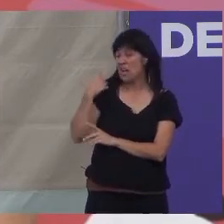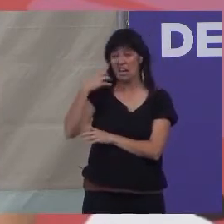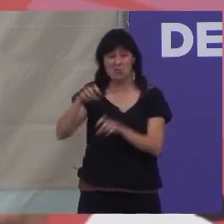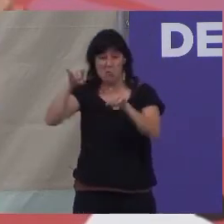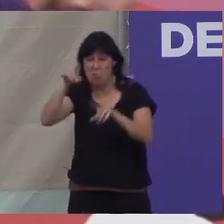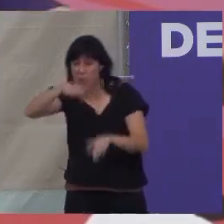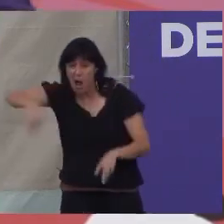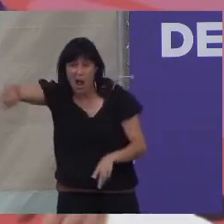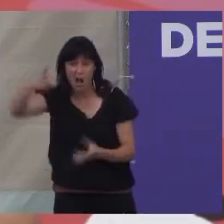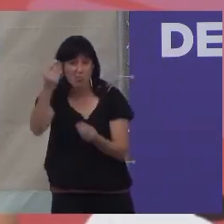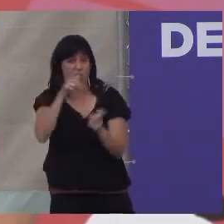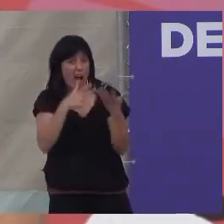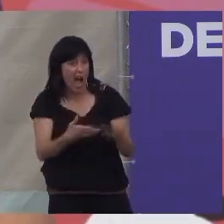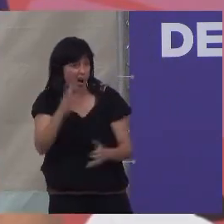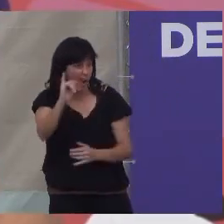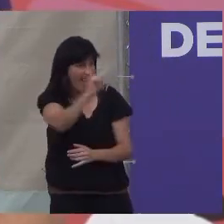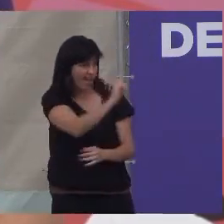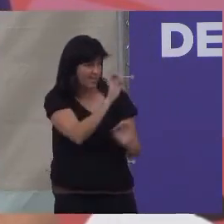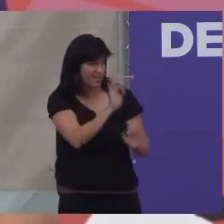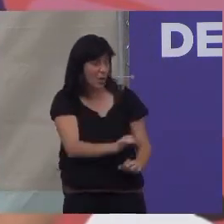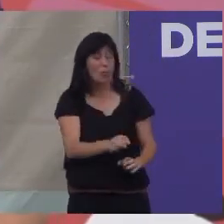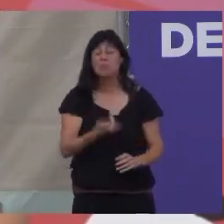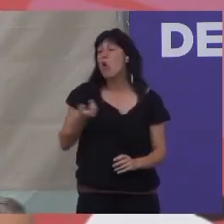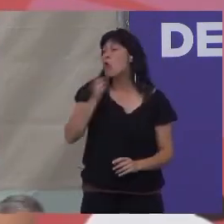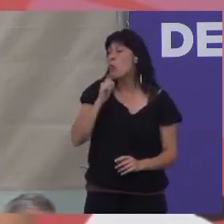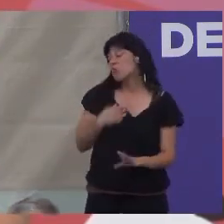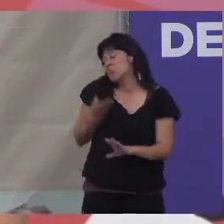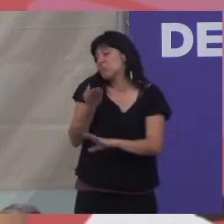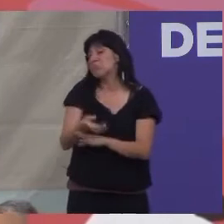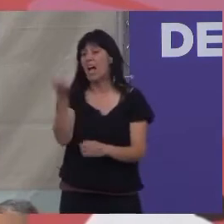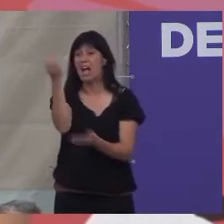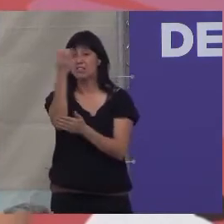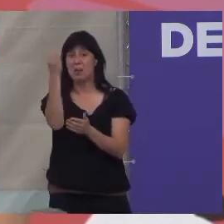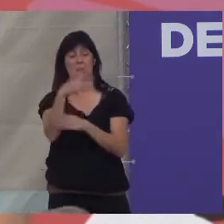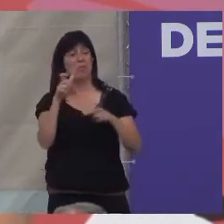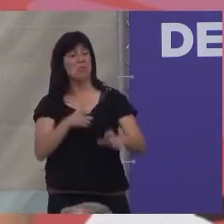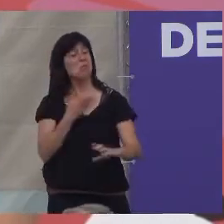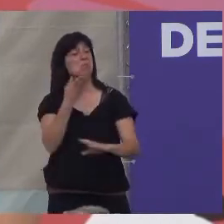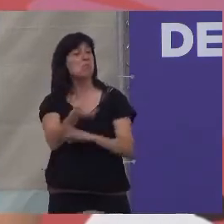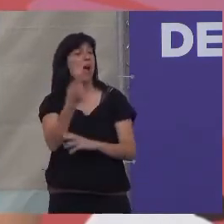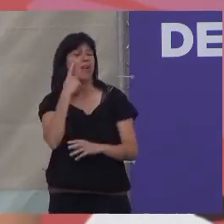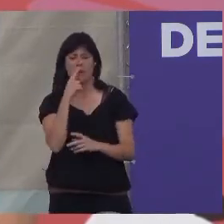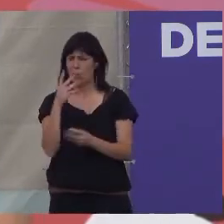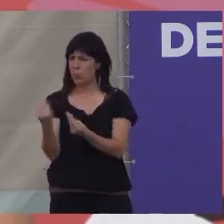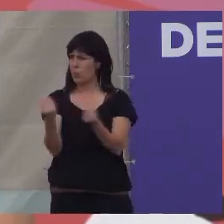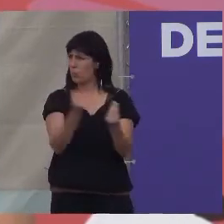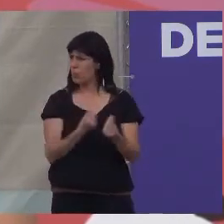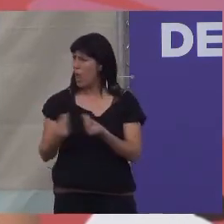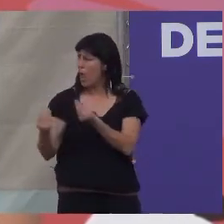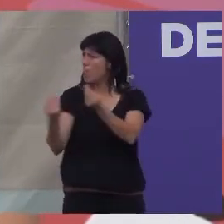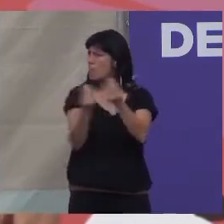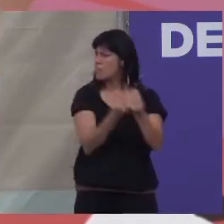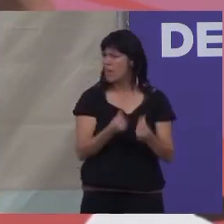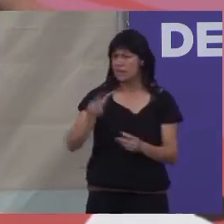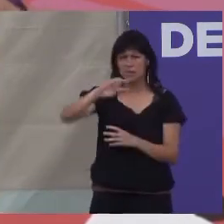molts dels que esteu escoltant, acostant-me a una assemblea de cercle, respirant eixe ambient,